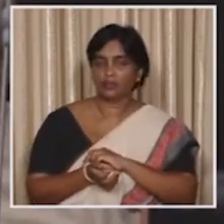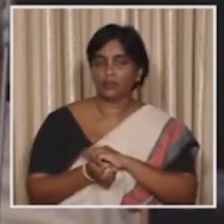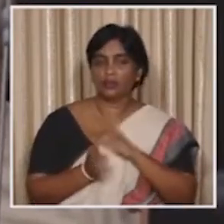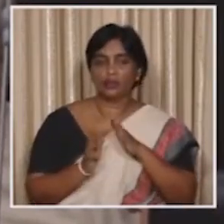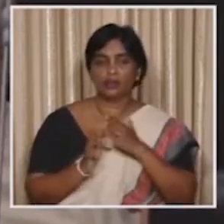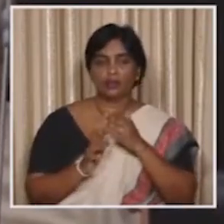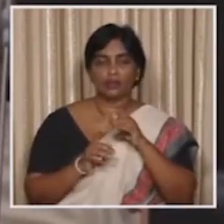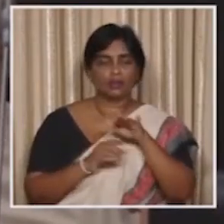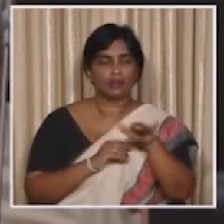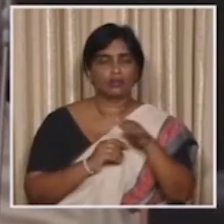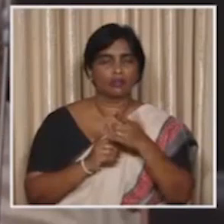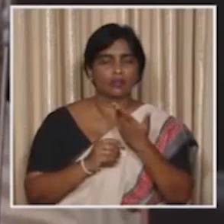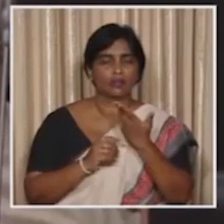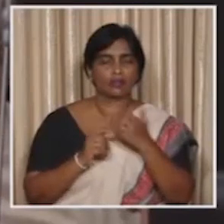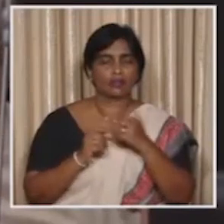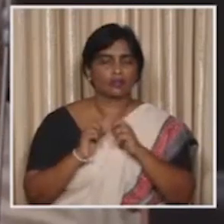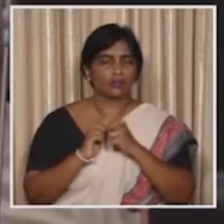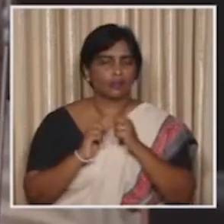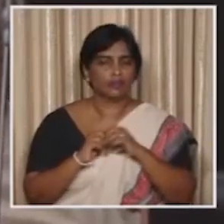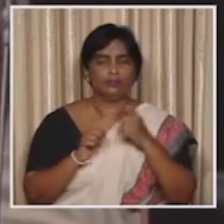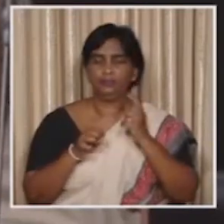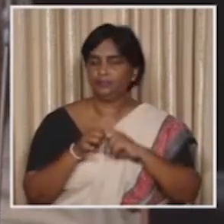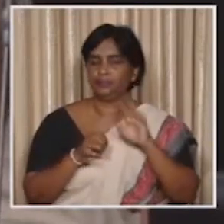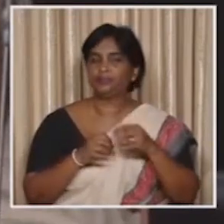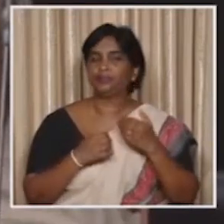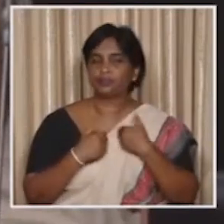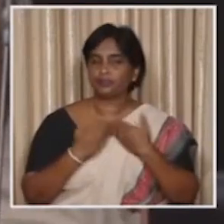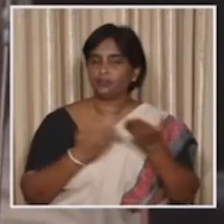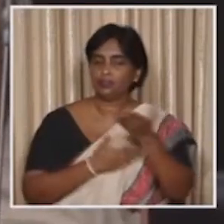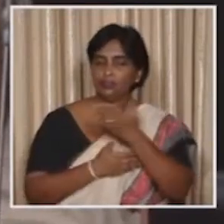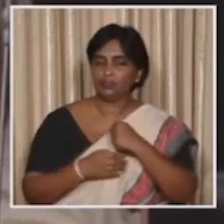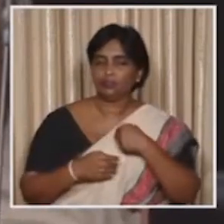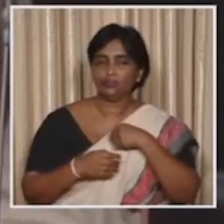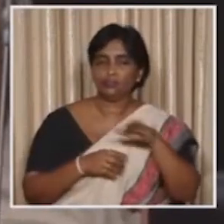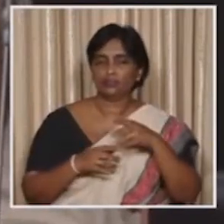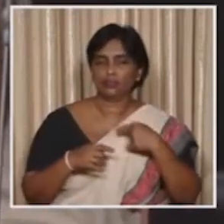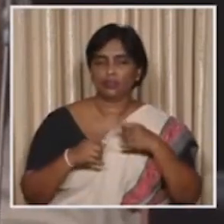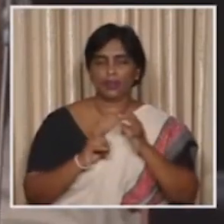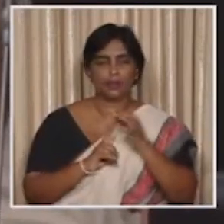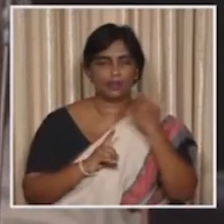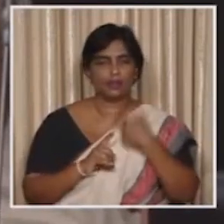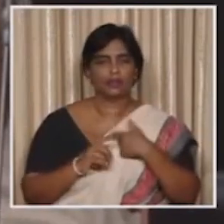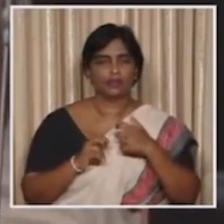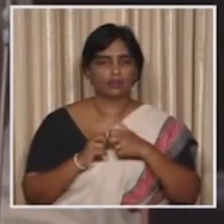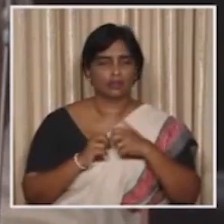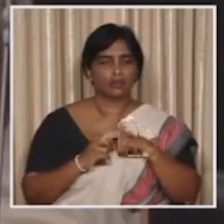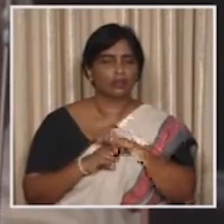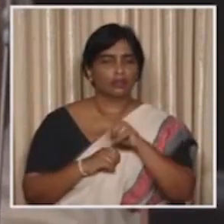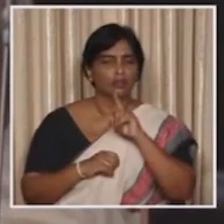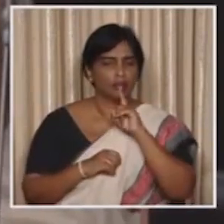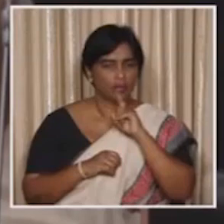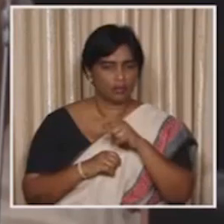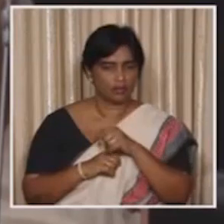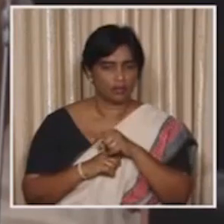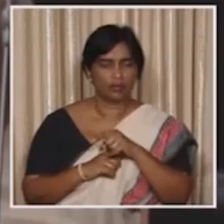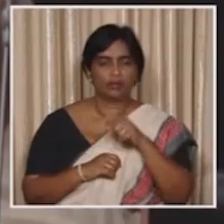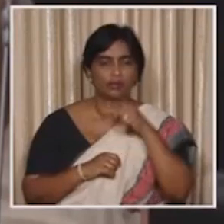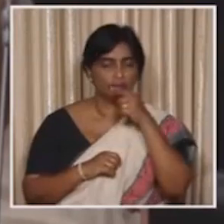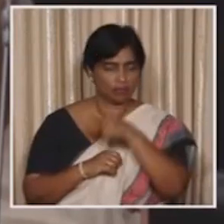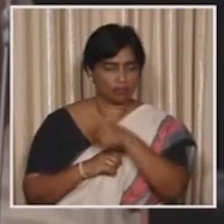පබ්ලික් ට්‍රස්ට් කියන එක තමයි තියෙන ප්‍රශ්නේ. ඒ කියන්නේ අපි ඔක්කොමනම් පබ්ලික් ට්‍රස්ට් තියෙනවා. දැන් මෙතන කියලා තියෙන්නේ මේ